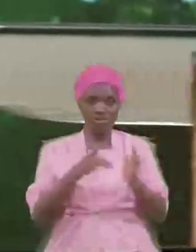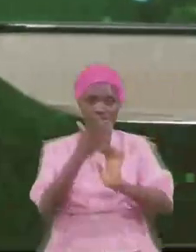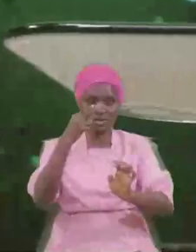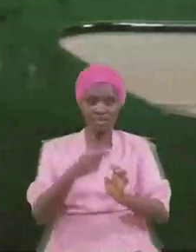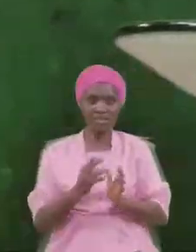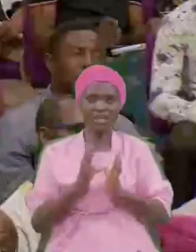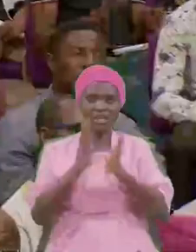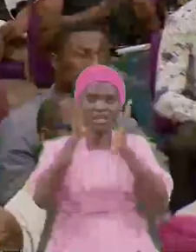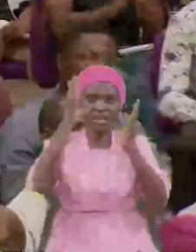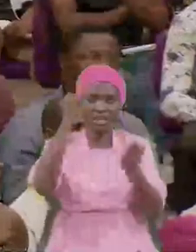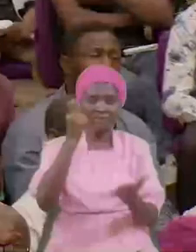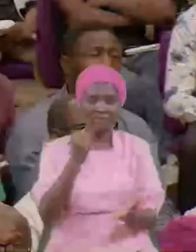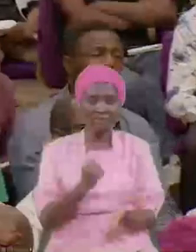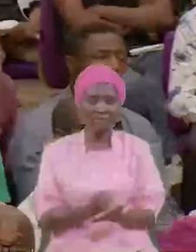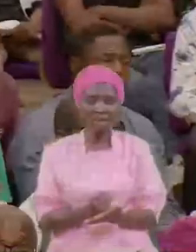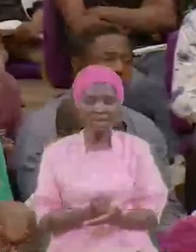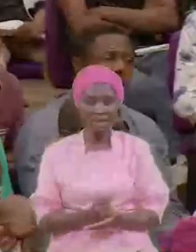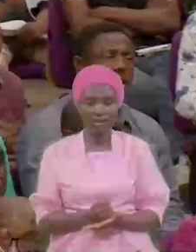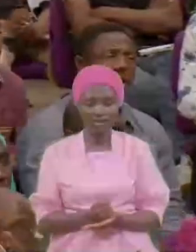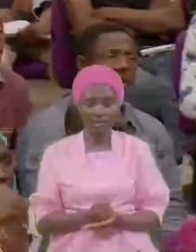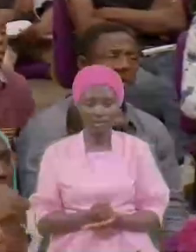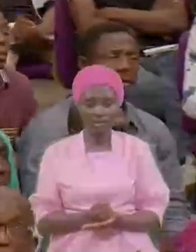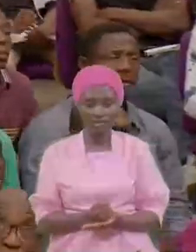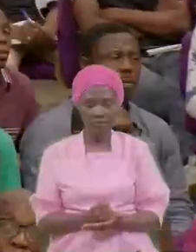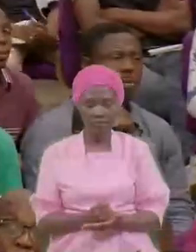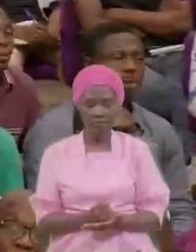Il y a seulement une partie des gens qui disent Amen.